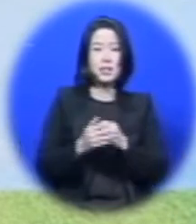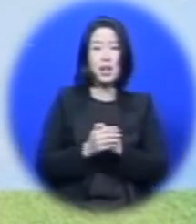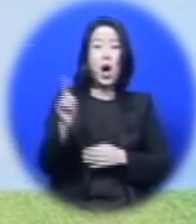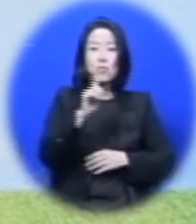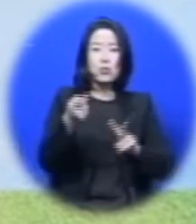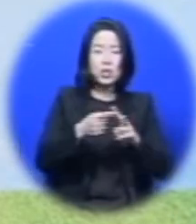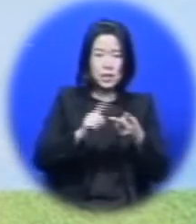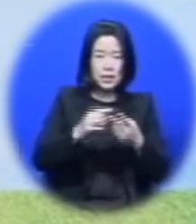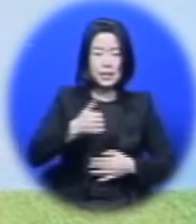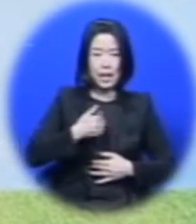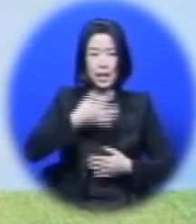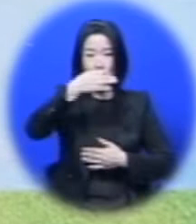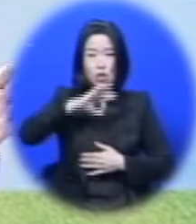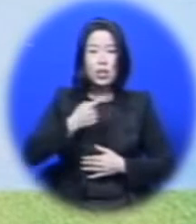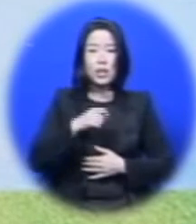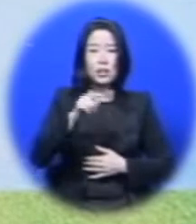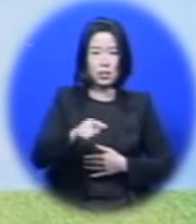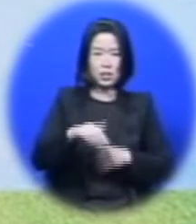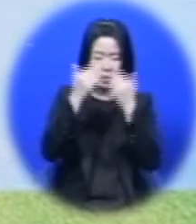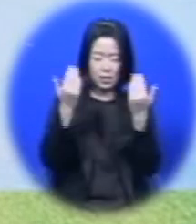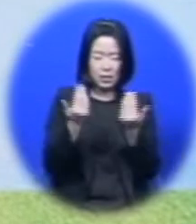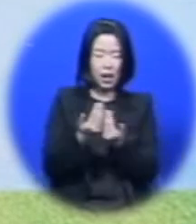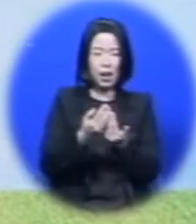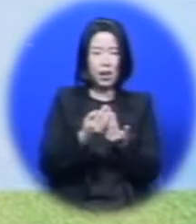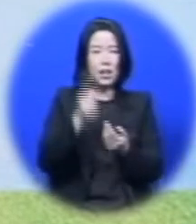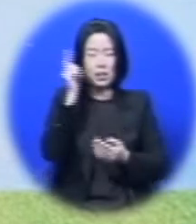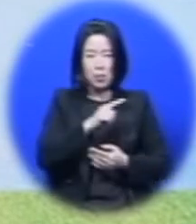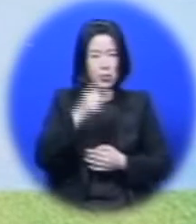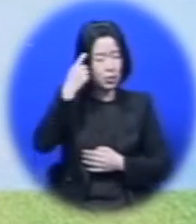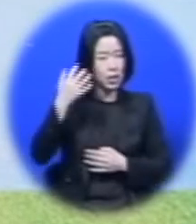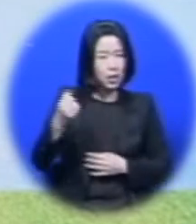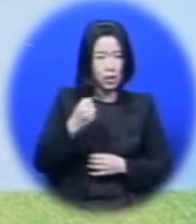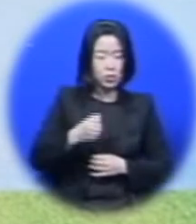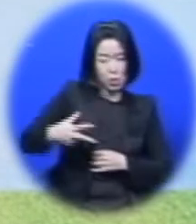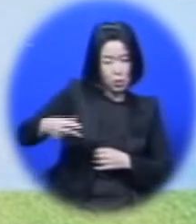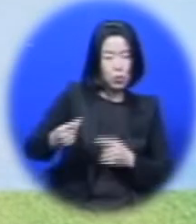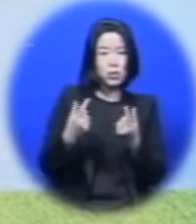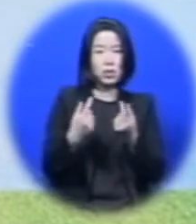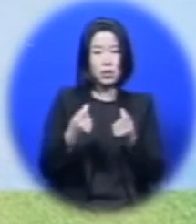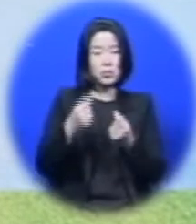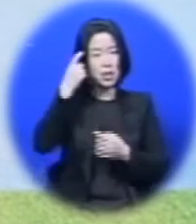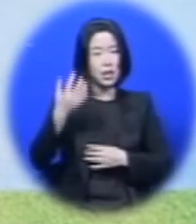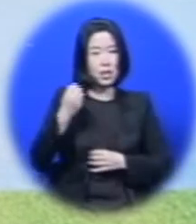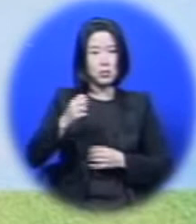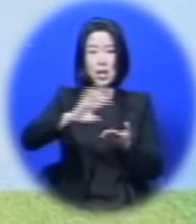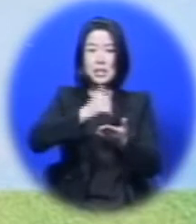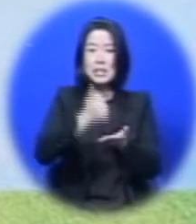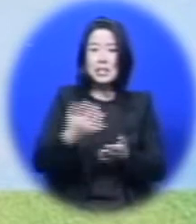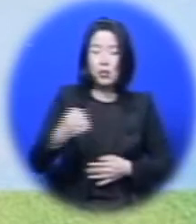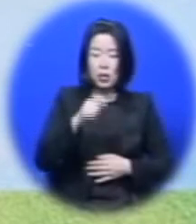무엇이든지 내게 유익하던 것을 다 해로 여길 뿐더러 배설물로 여김은 그리스도를 얻고 그